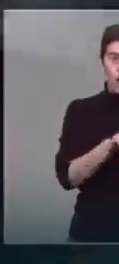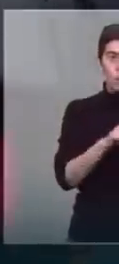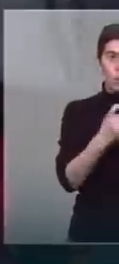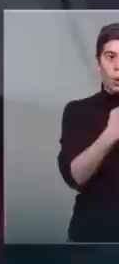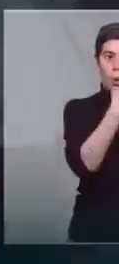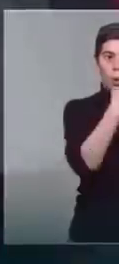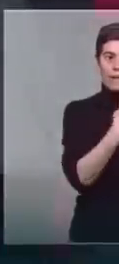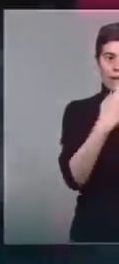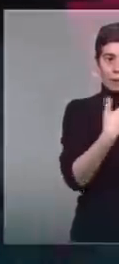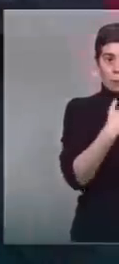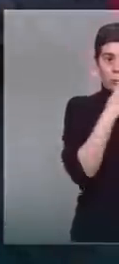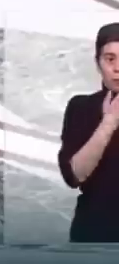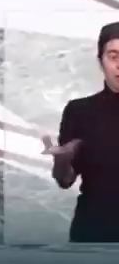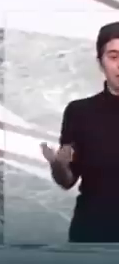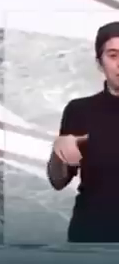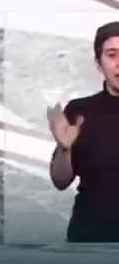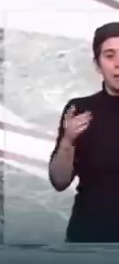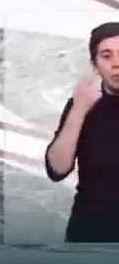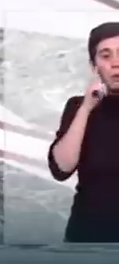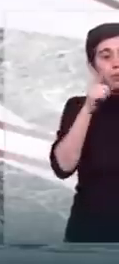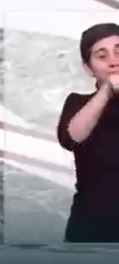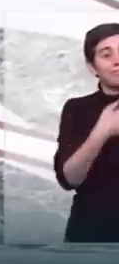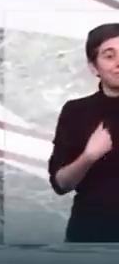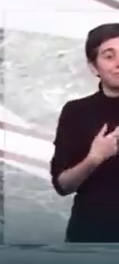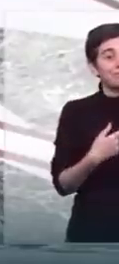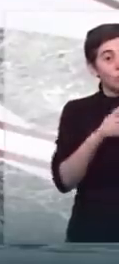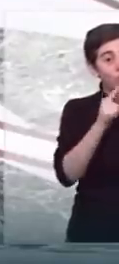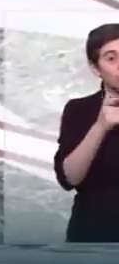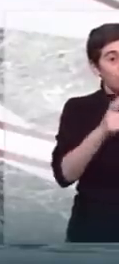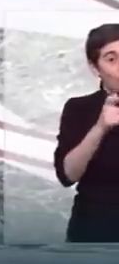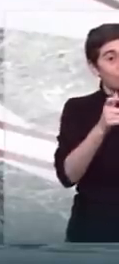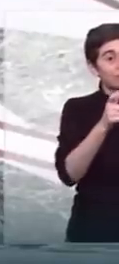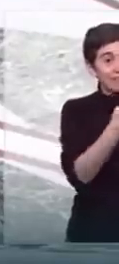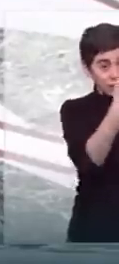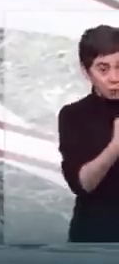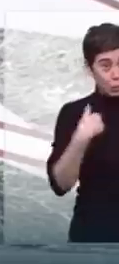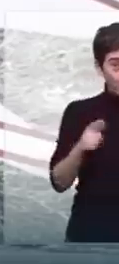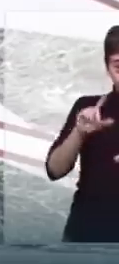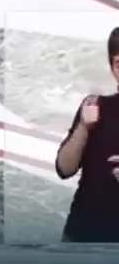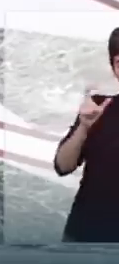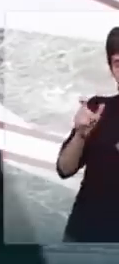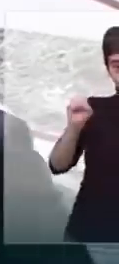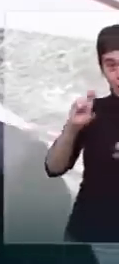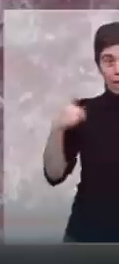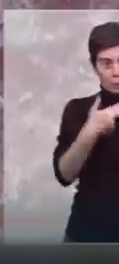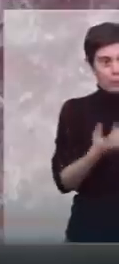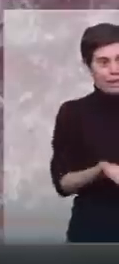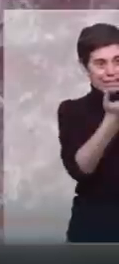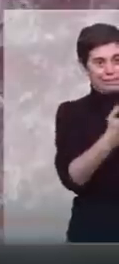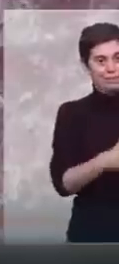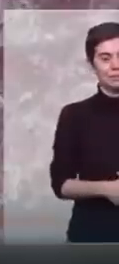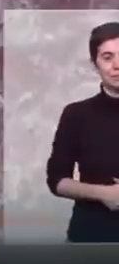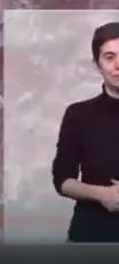n'ai pas de réponse à la question que vous avez apportée, mais comme il vous reste une deuxième chance de me poser une question et moi une deuxième chance de vous apporter une réponse, je vous laisse la parole.